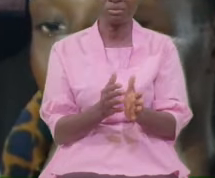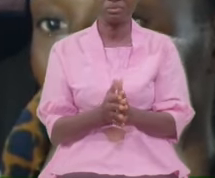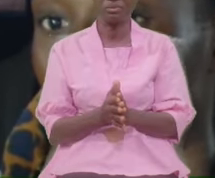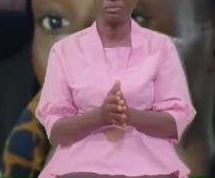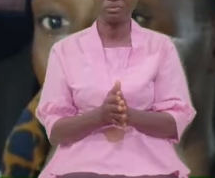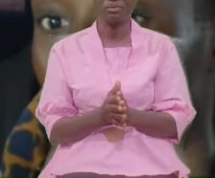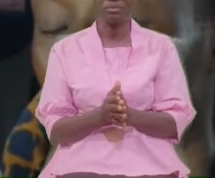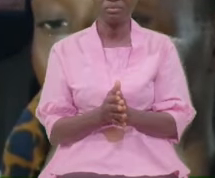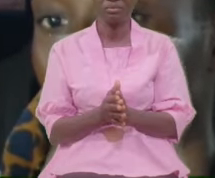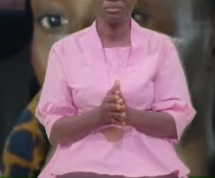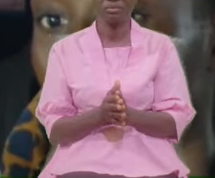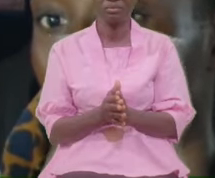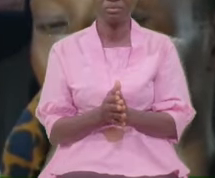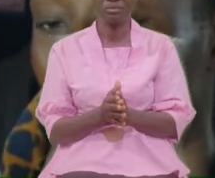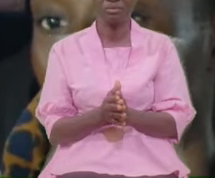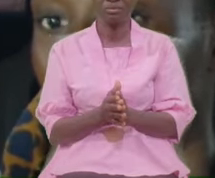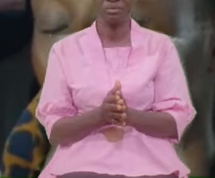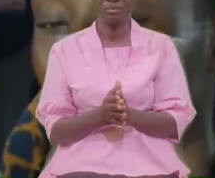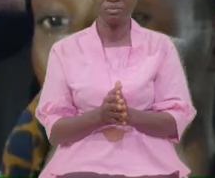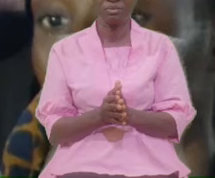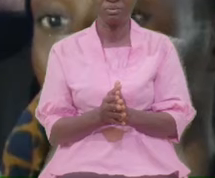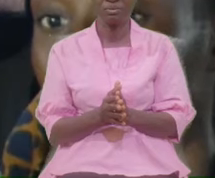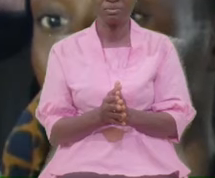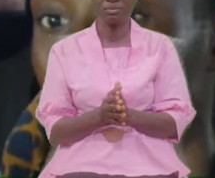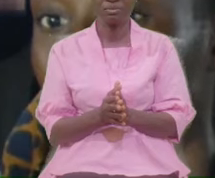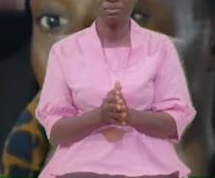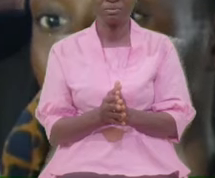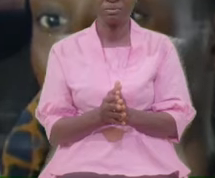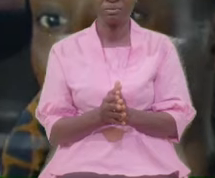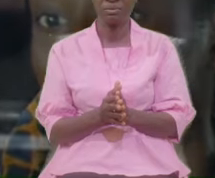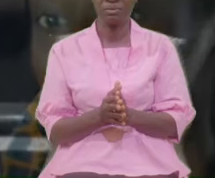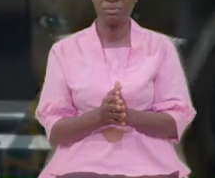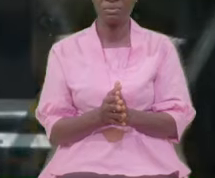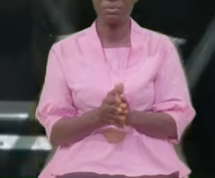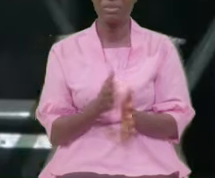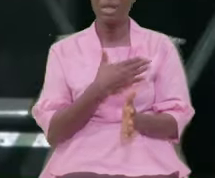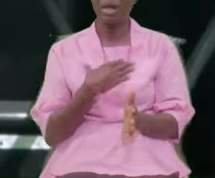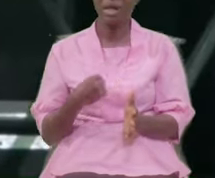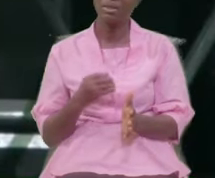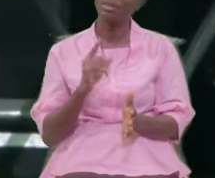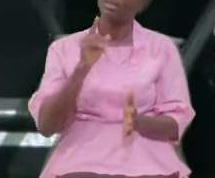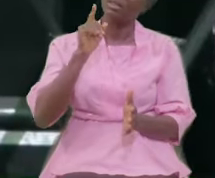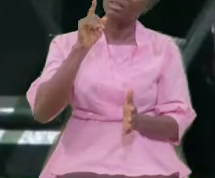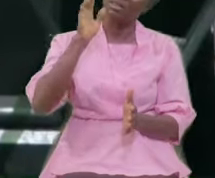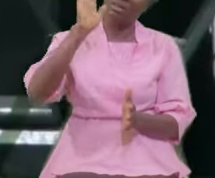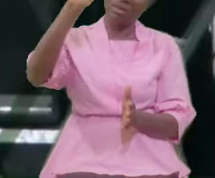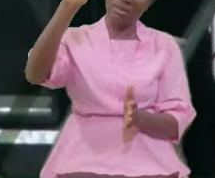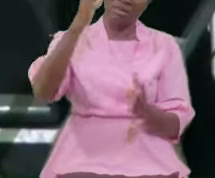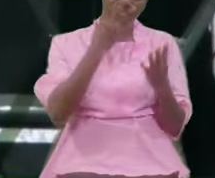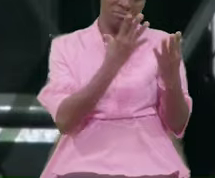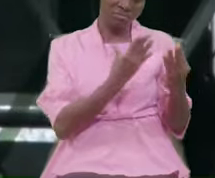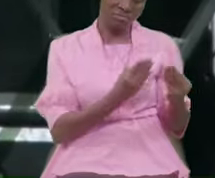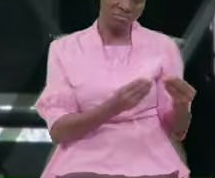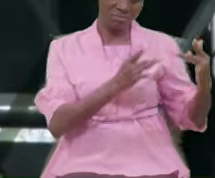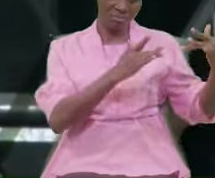all ang Diyos maayo satanan and his tender mercies over all